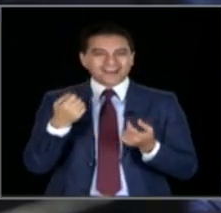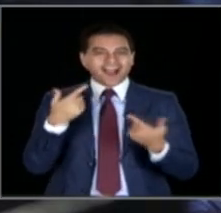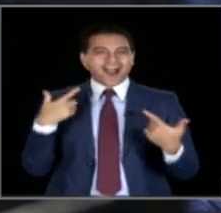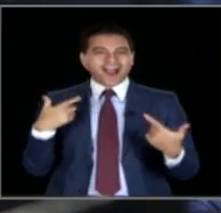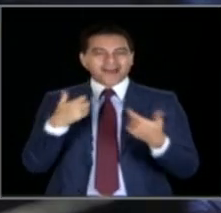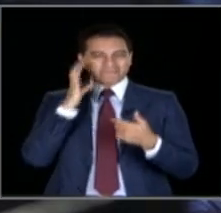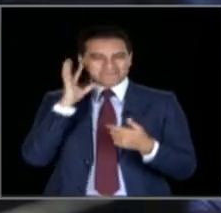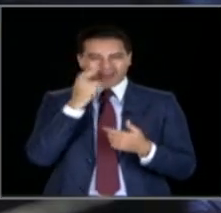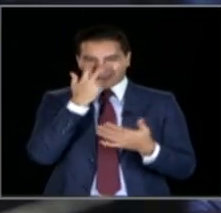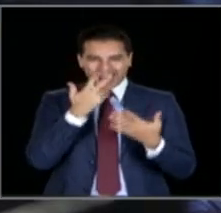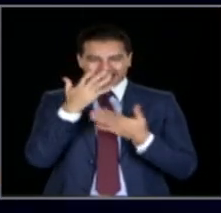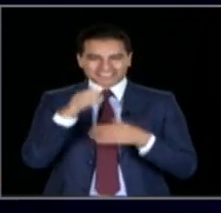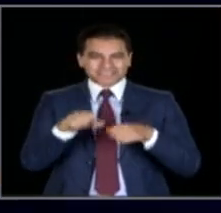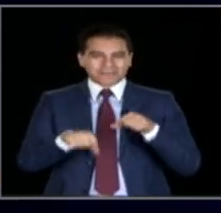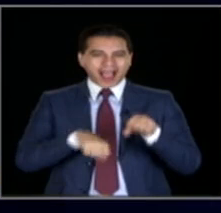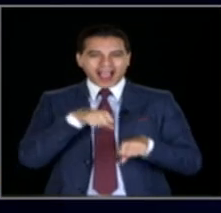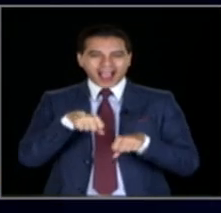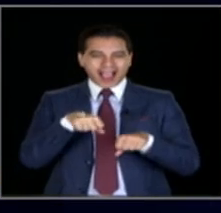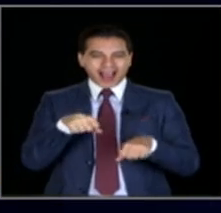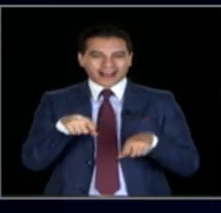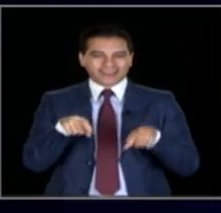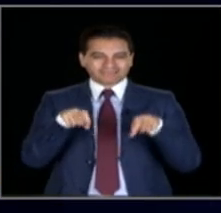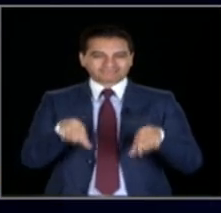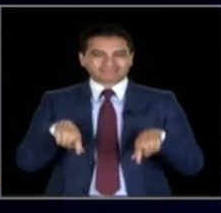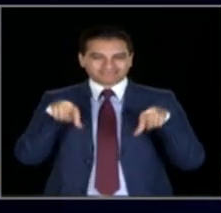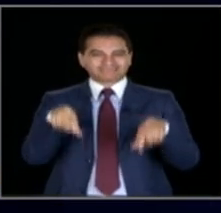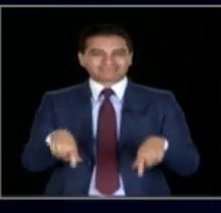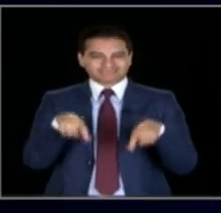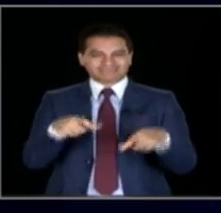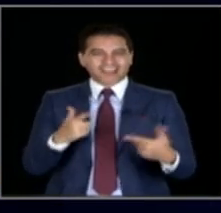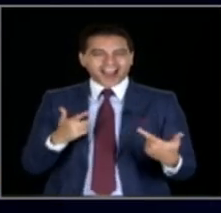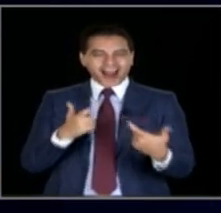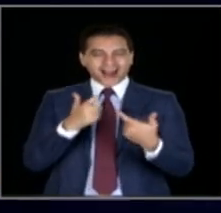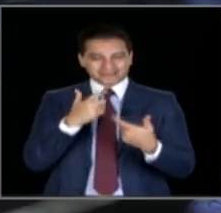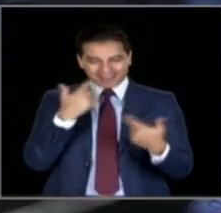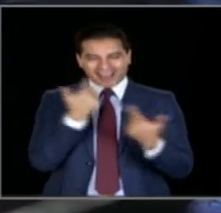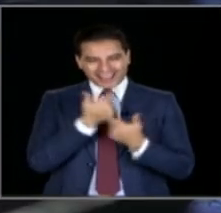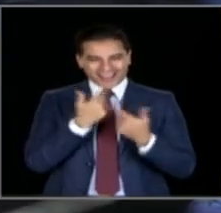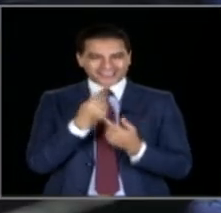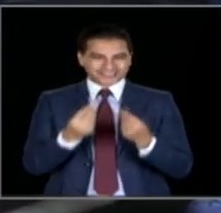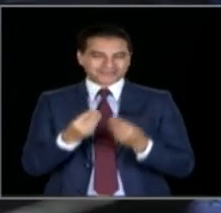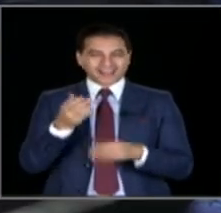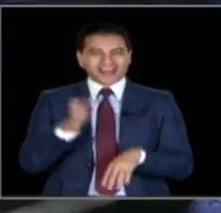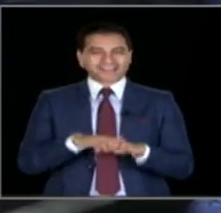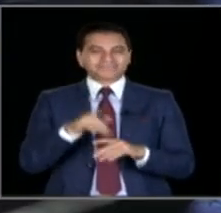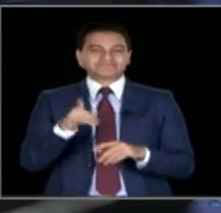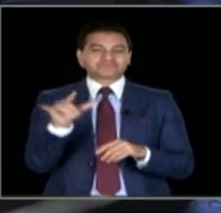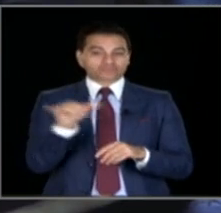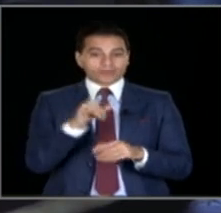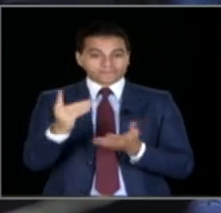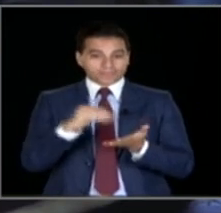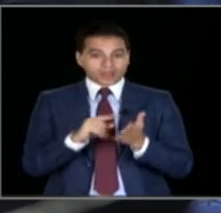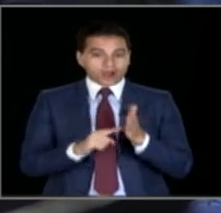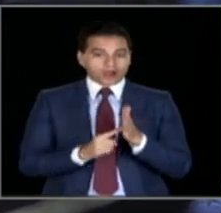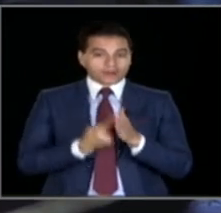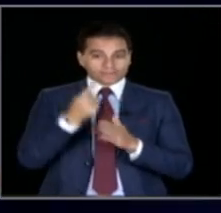الرساله وصلت. المجموعه دي كلها صراعات. ربنا يستر. عبد الله اخبارك ايه؟ الحمد لله. بتشارك؟ لاول مره